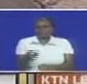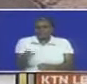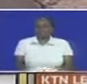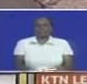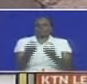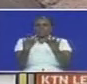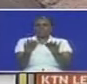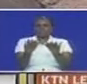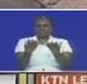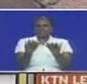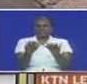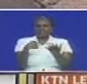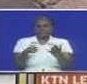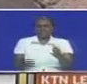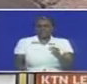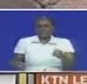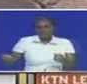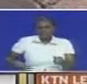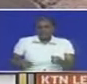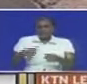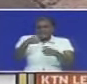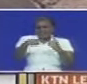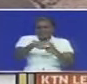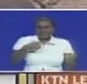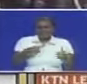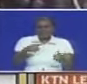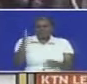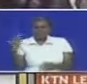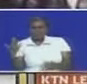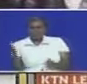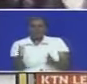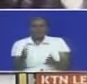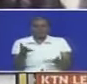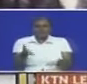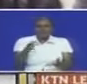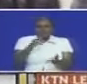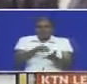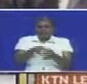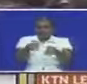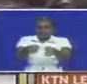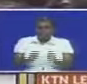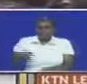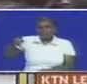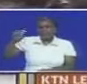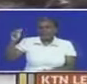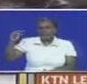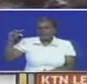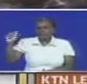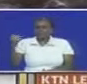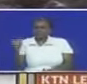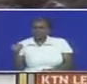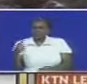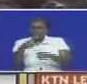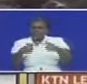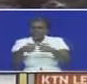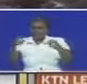ikalepuka ikapiga hiyo kijana, ikakata mguu, ikakata mkono. Hapa ni katika mazishi ya Panga Kanyagera, mtoto mwenye miaka